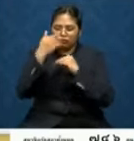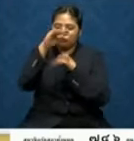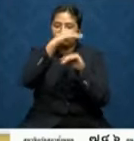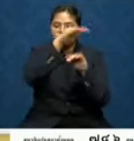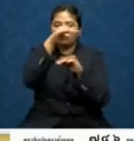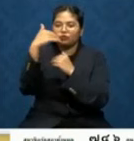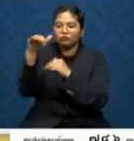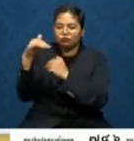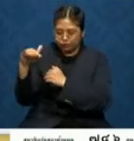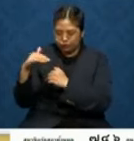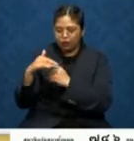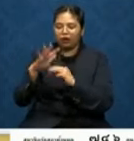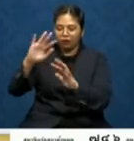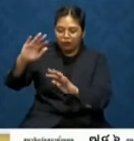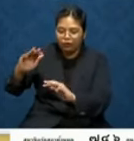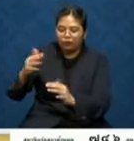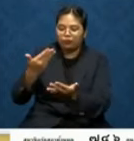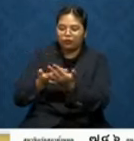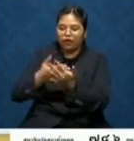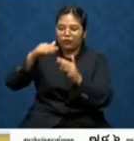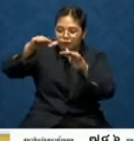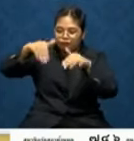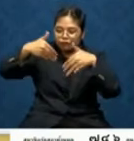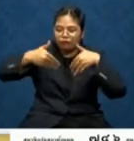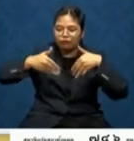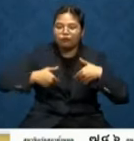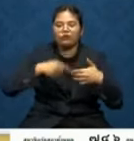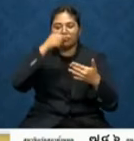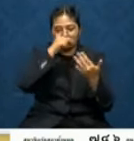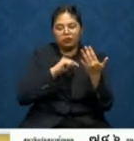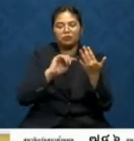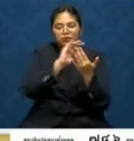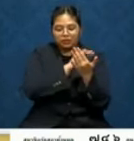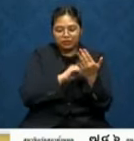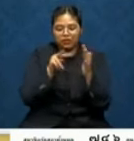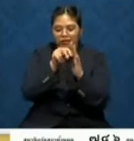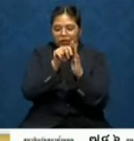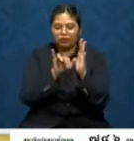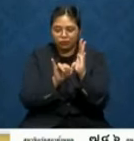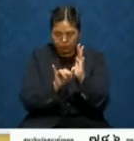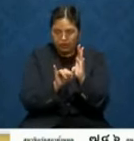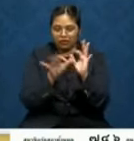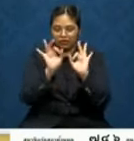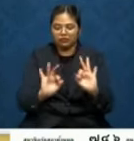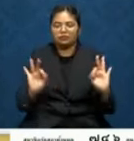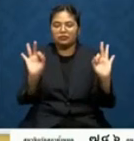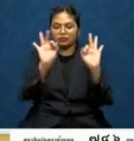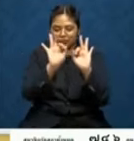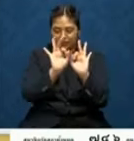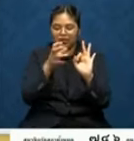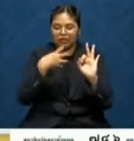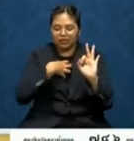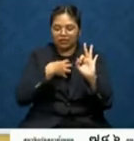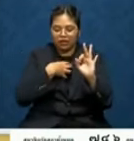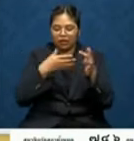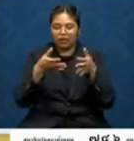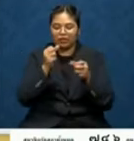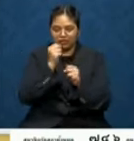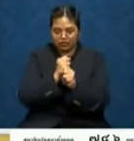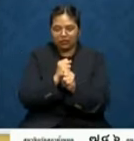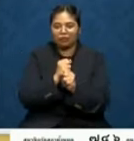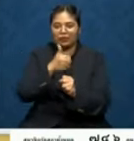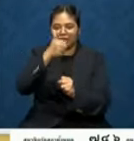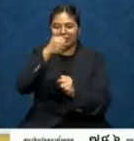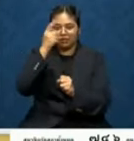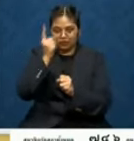จะต้องนำรายได้เข้าประเทศเป็นหลักสำคัญเป็นนโยบายสำคัญของรัฐบาลเกิดขึ้นมาผมอยากเรียนท่านประธานไปยังรั